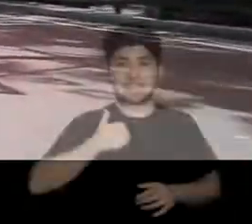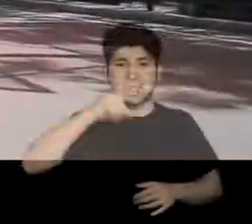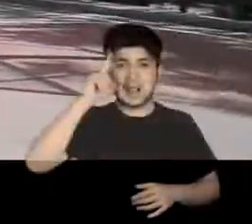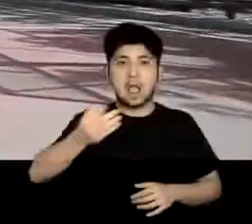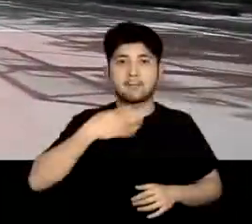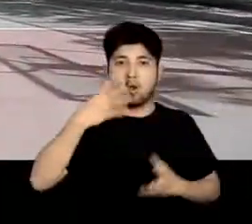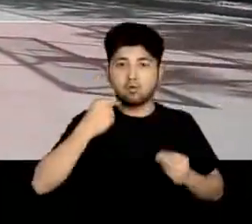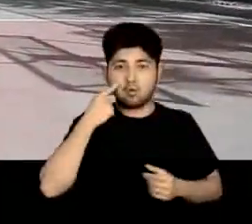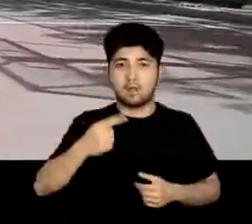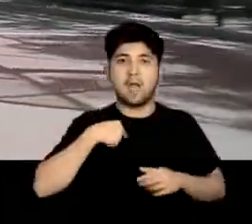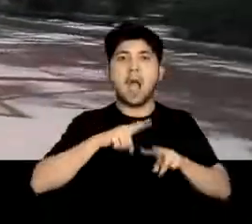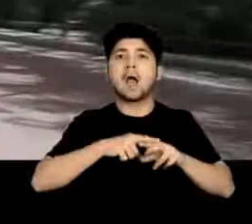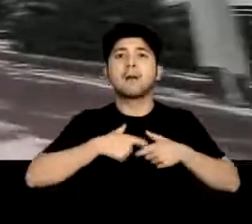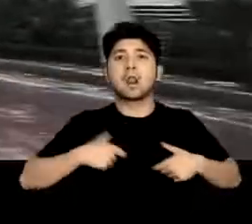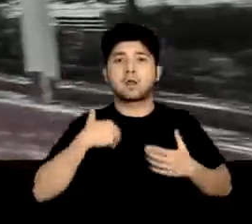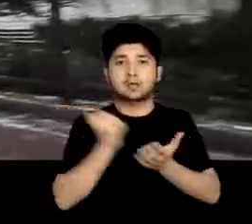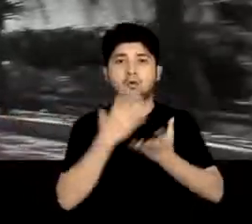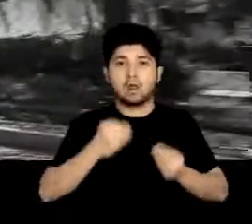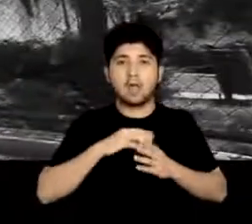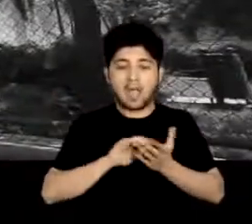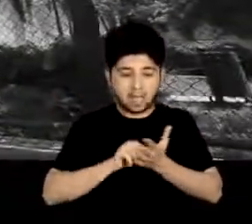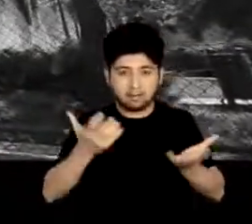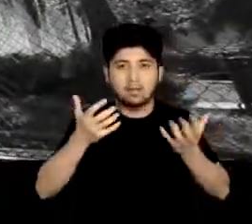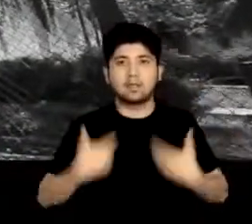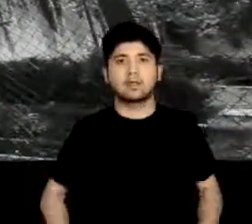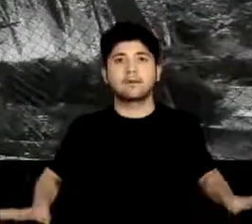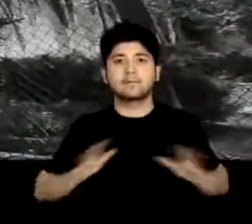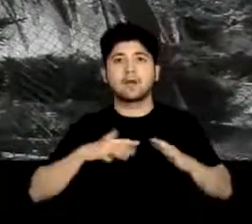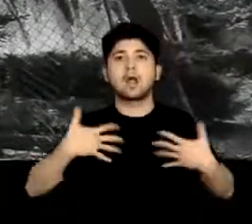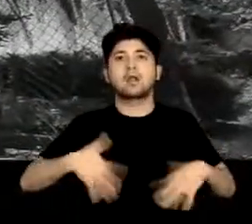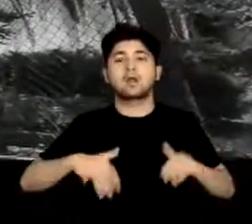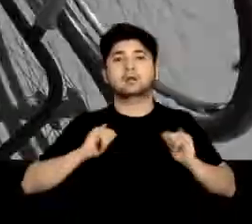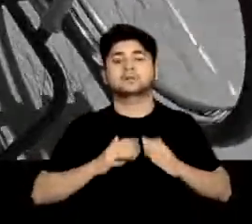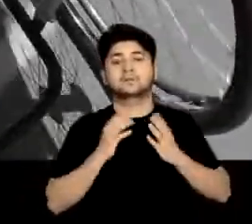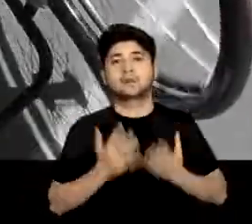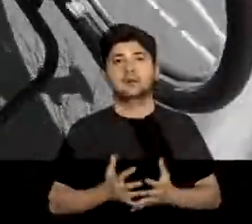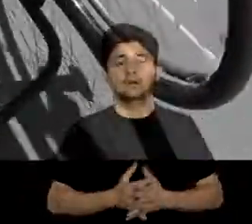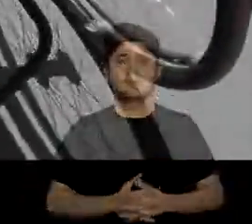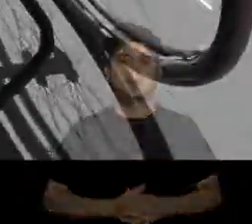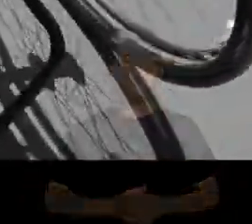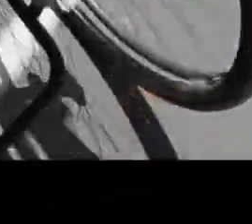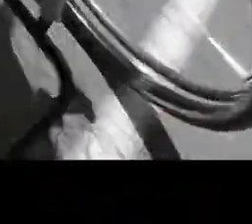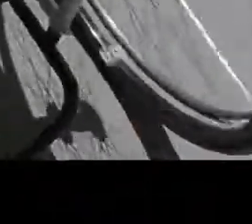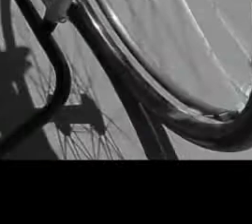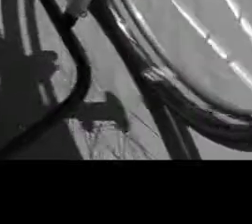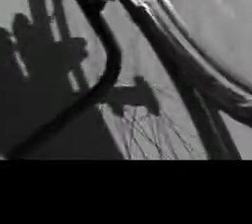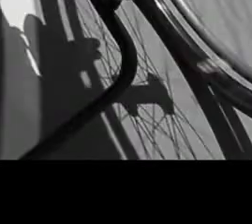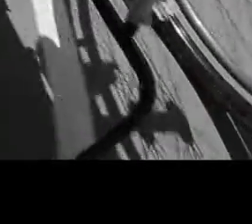Bana ilk haber geldi, milli takıma seçildiğimde elimde ne varsa düşmüştü yani. Ellerim titredi.